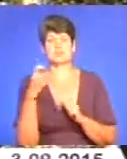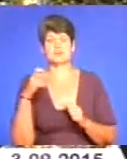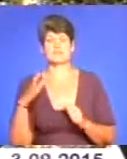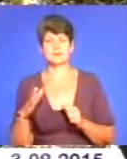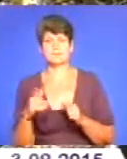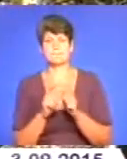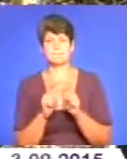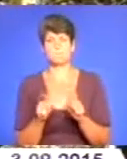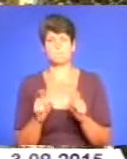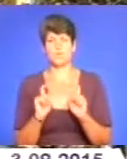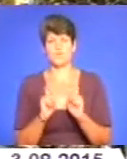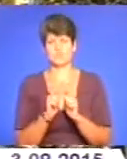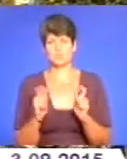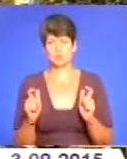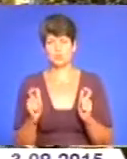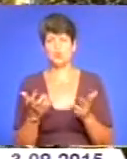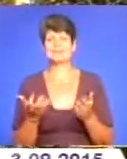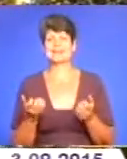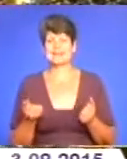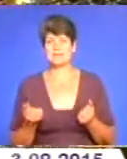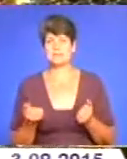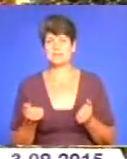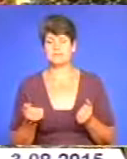Повістку отримав